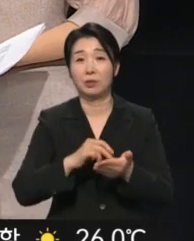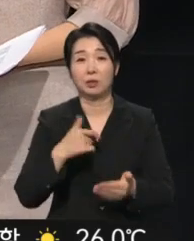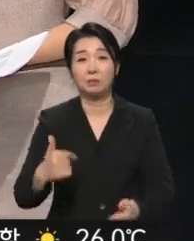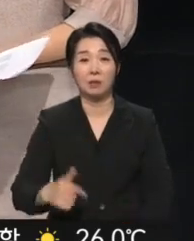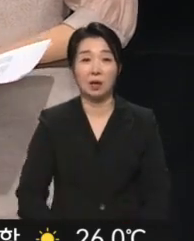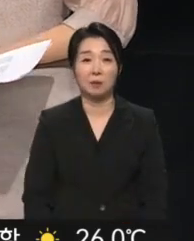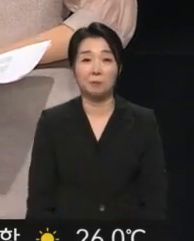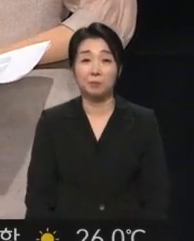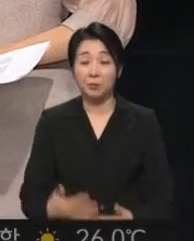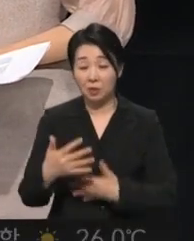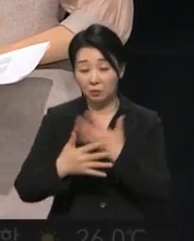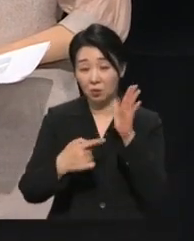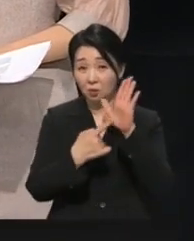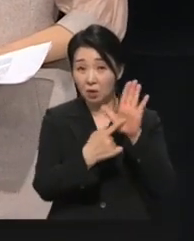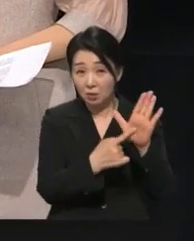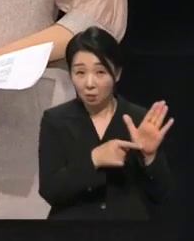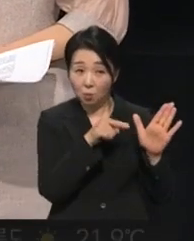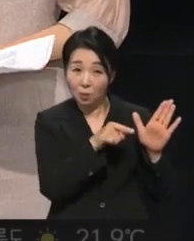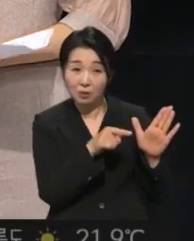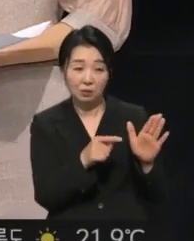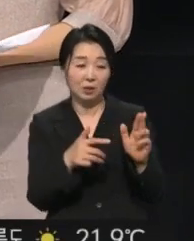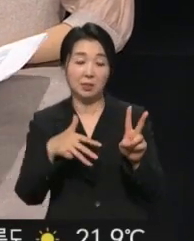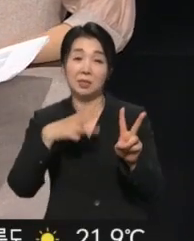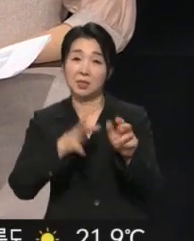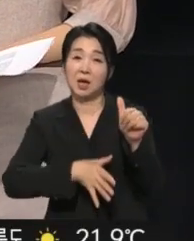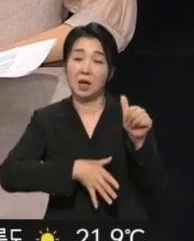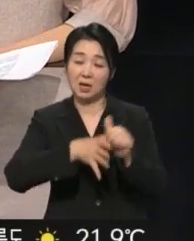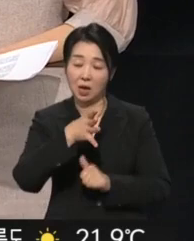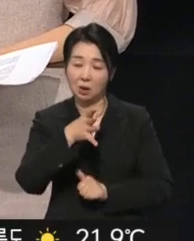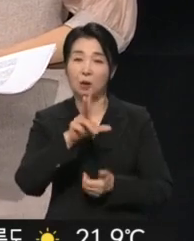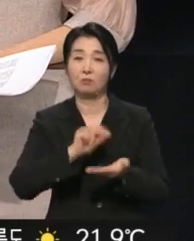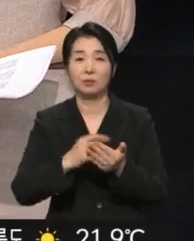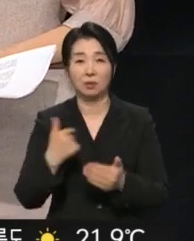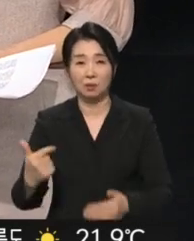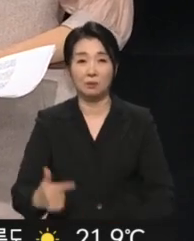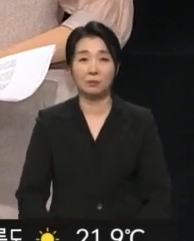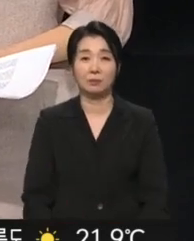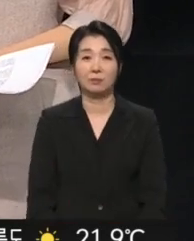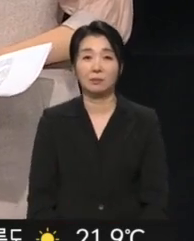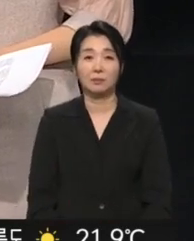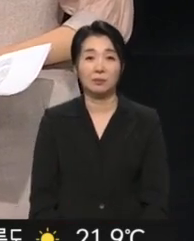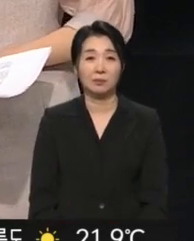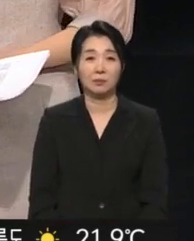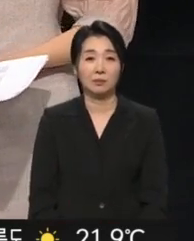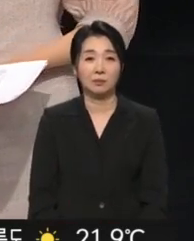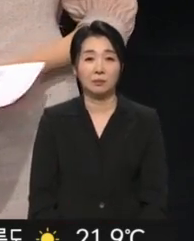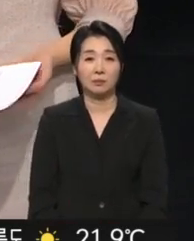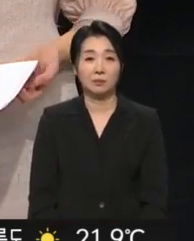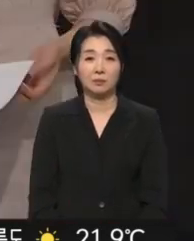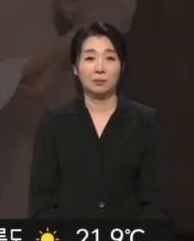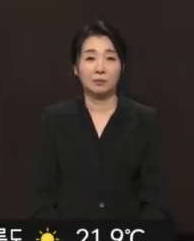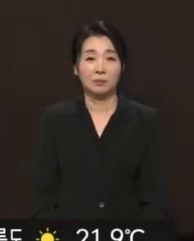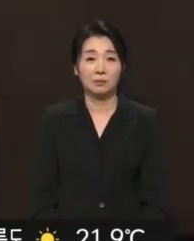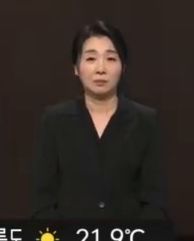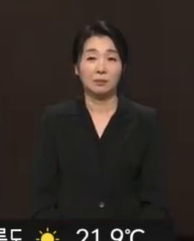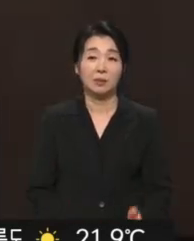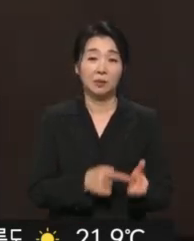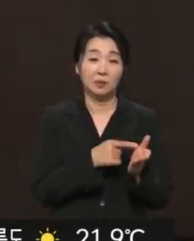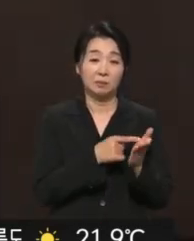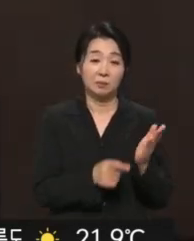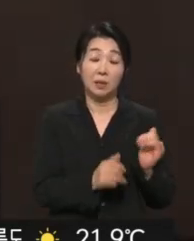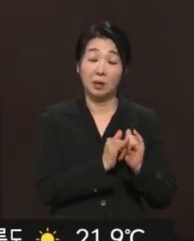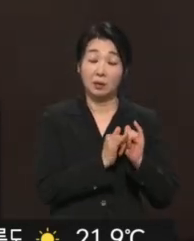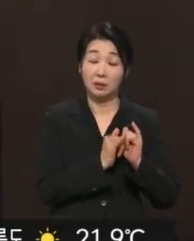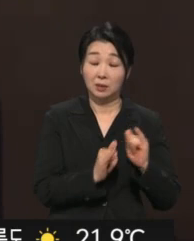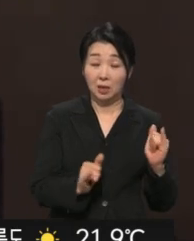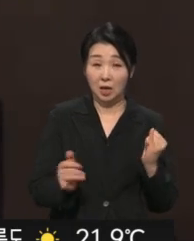때문에 이번 영화 개봉을 두고도 2차 가해 논란이 다시금 불거질 걸로 보입니다. 피해자가 계속적으로